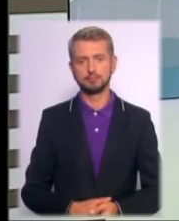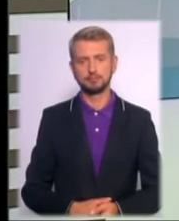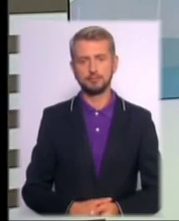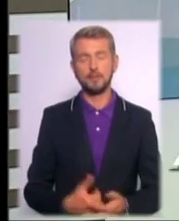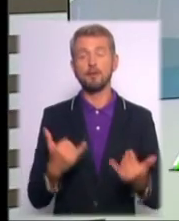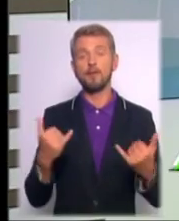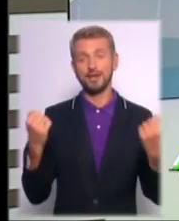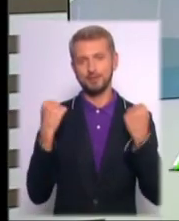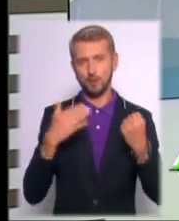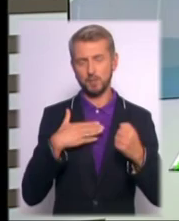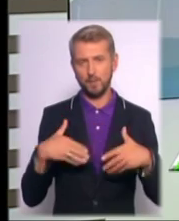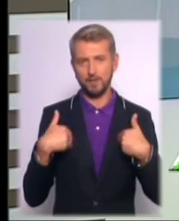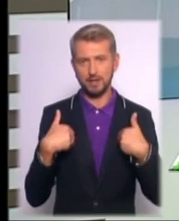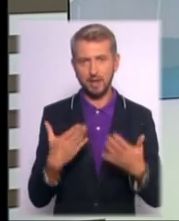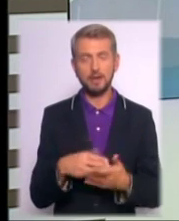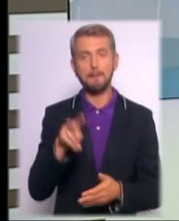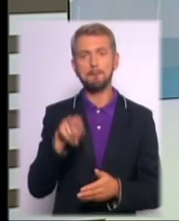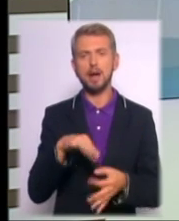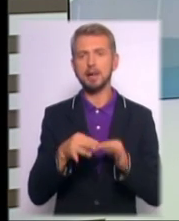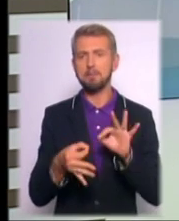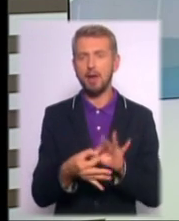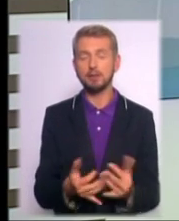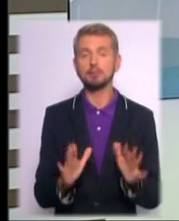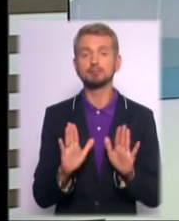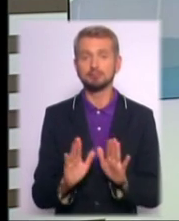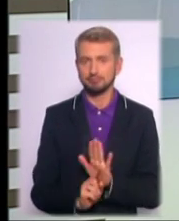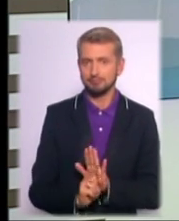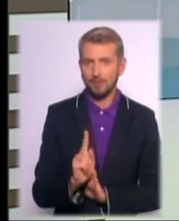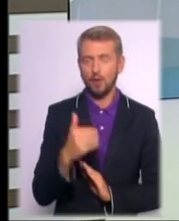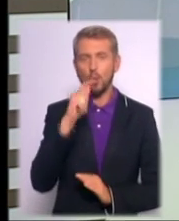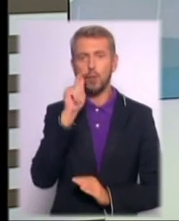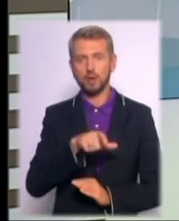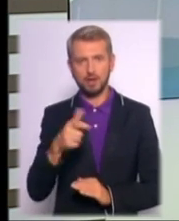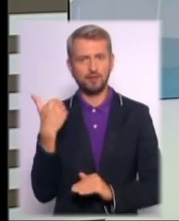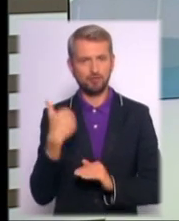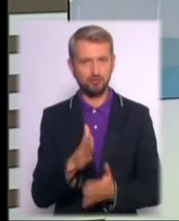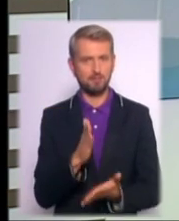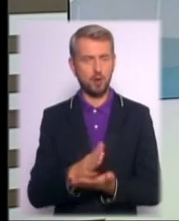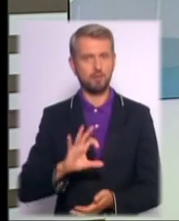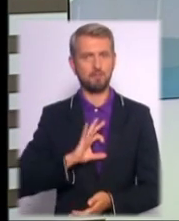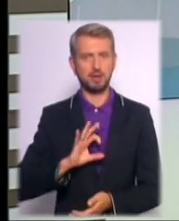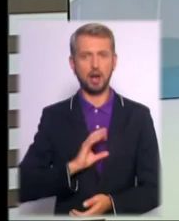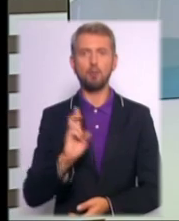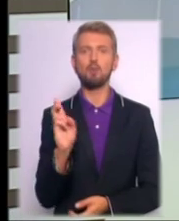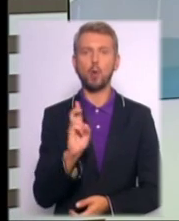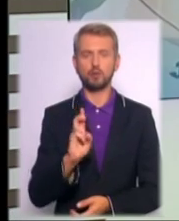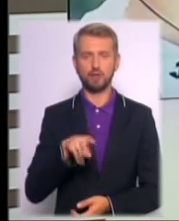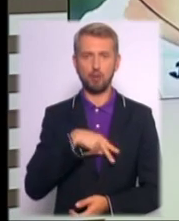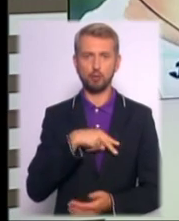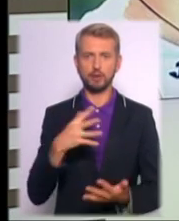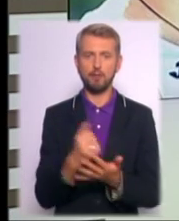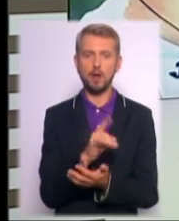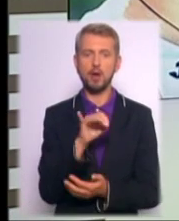В ефірі «Спорт». Мої вітання. Паралімпіада щойно стартувала, а українці вже з медалями. Бронзову нагороду завоював